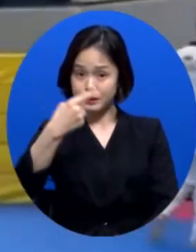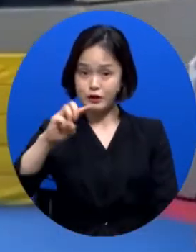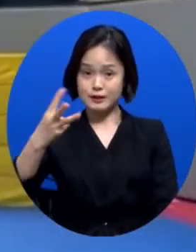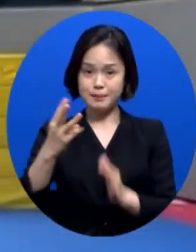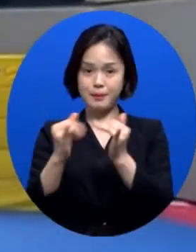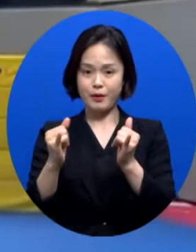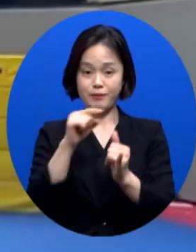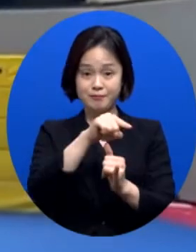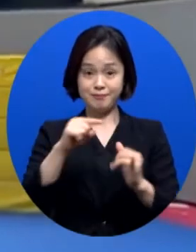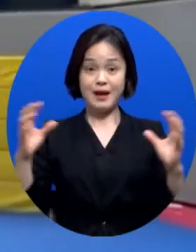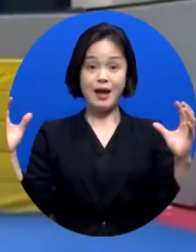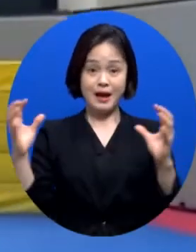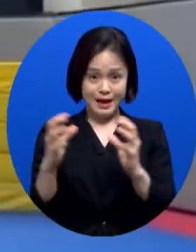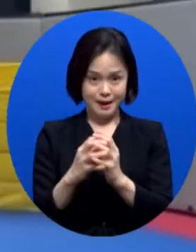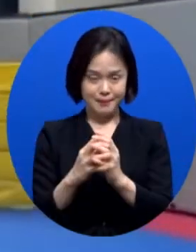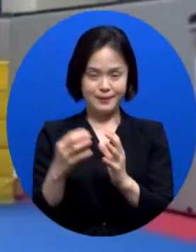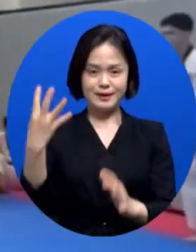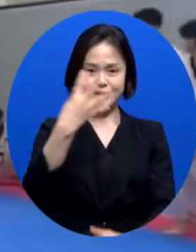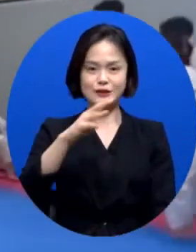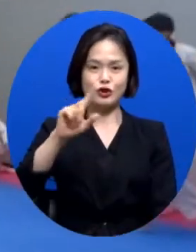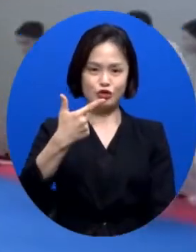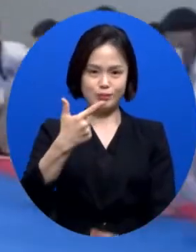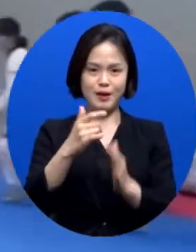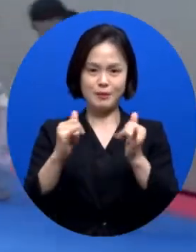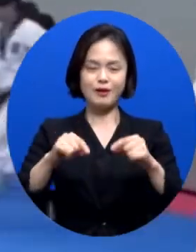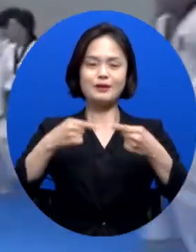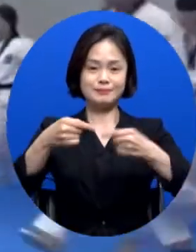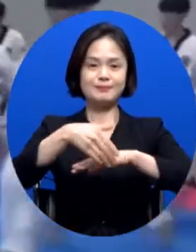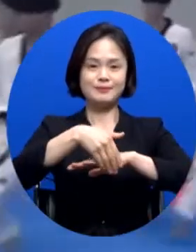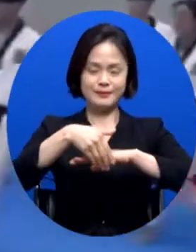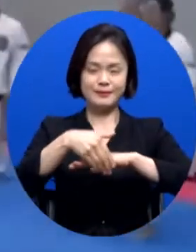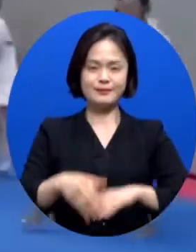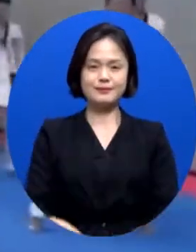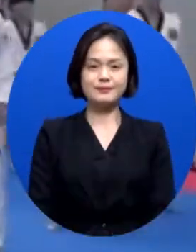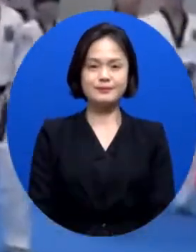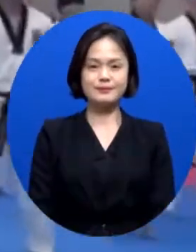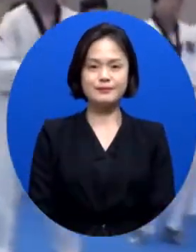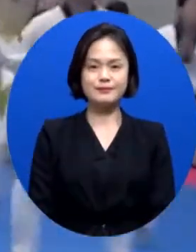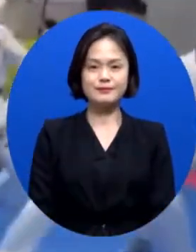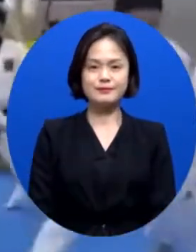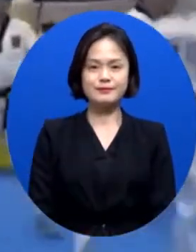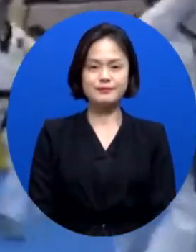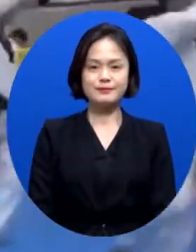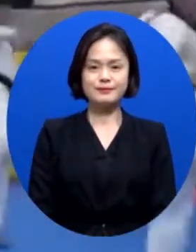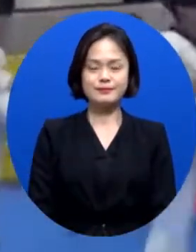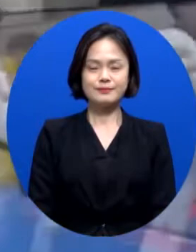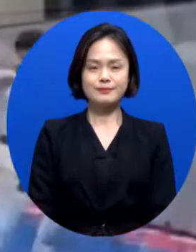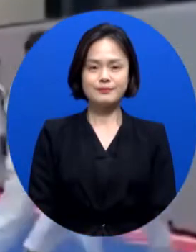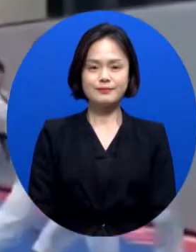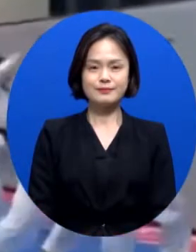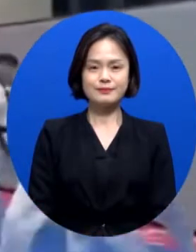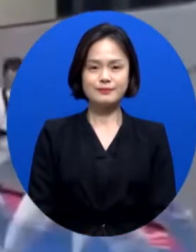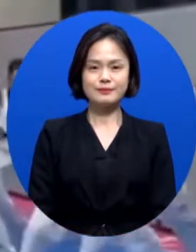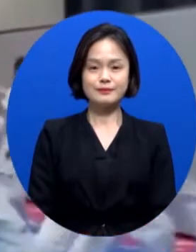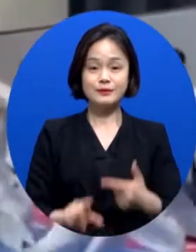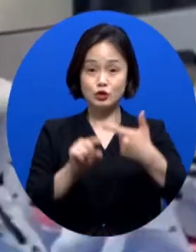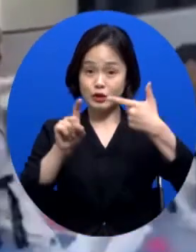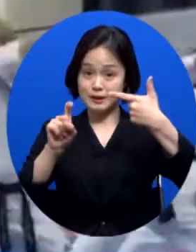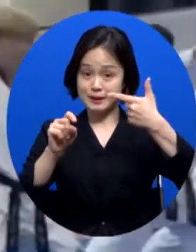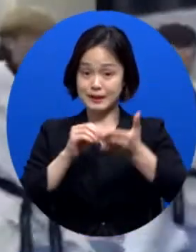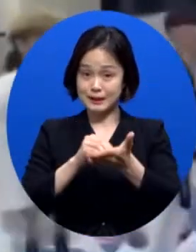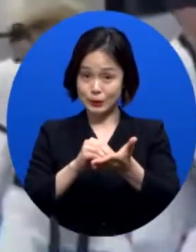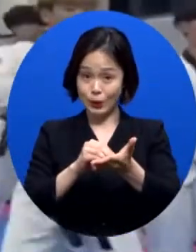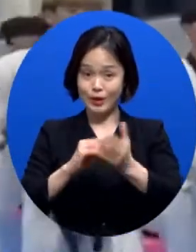1,300명이 사전 등록해 총 4,600여 명이 참가합니다. 특히 국제대회로 열리는 만큼 지난 11일 등록